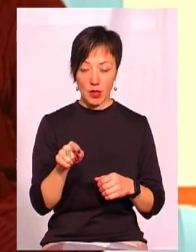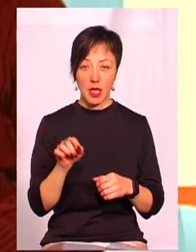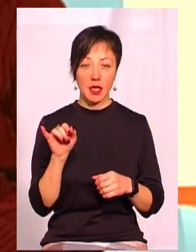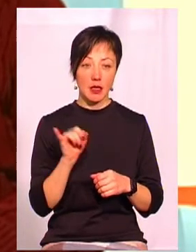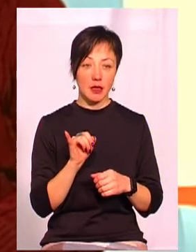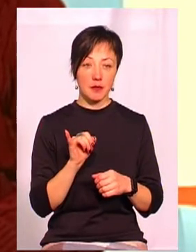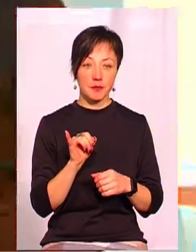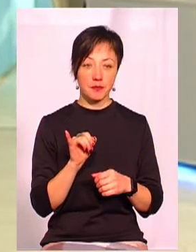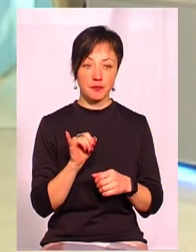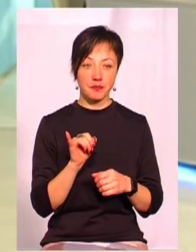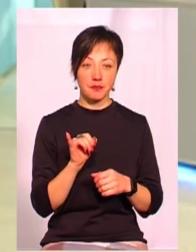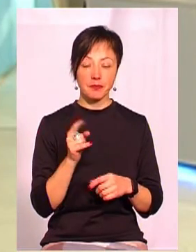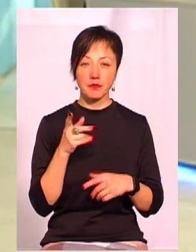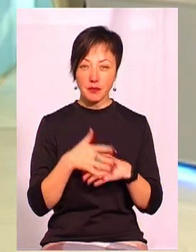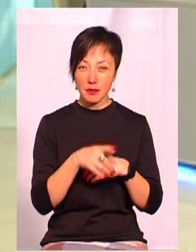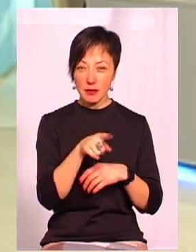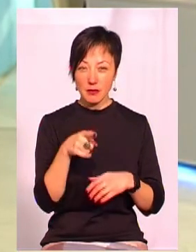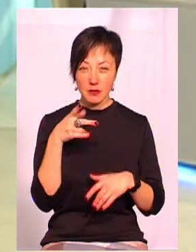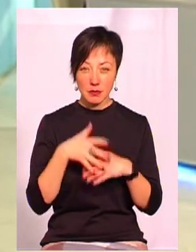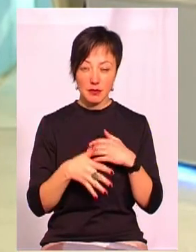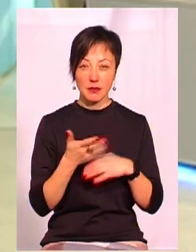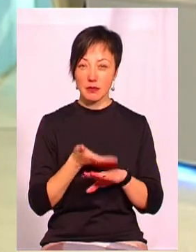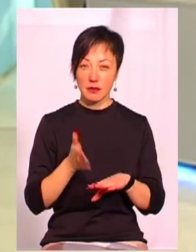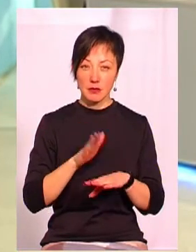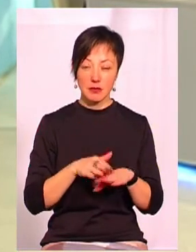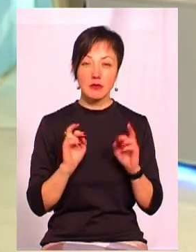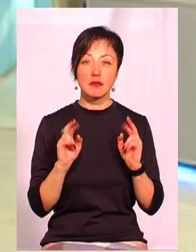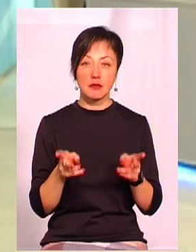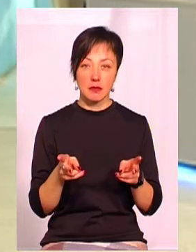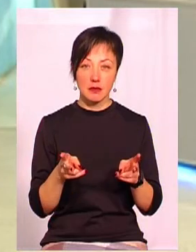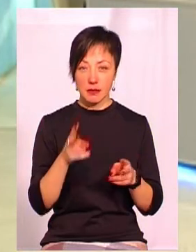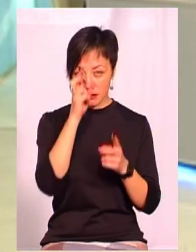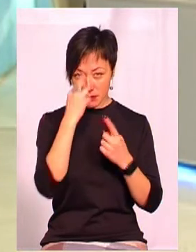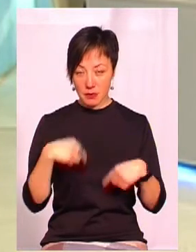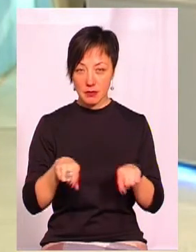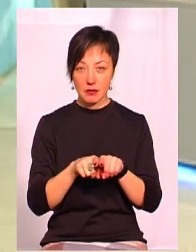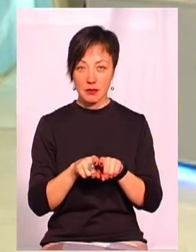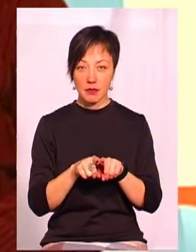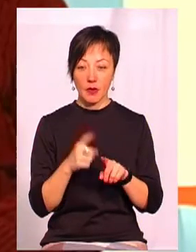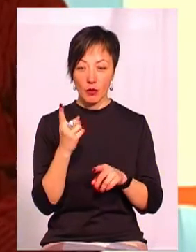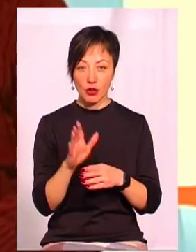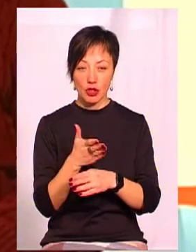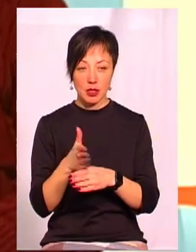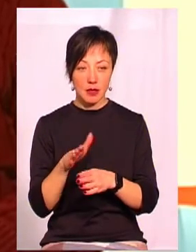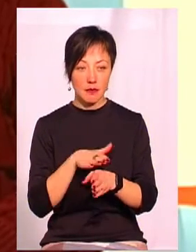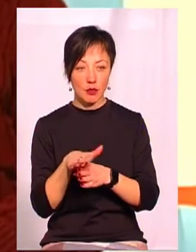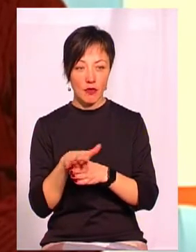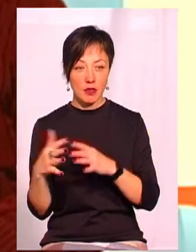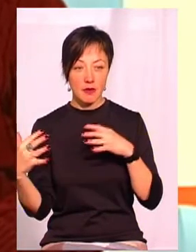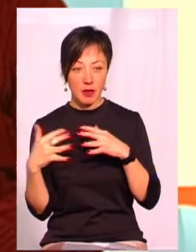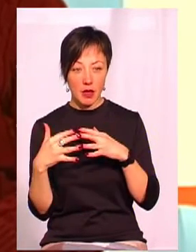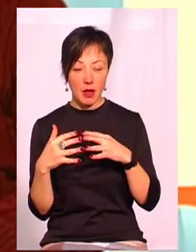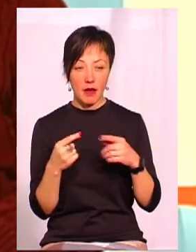І розумієте, їм важко зрозуміти, яким чином в країні, да, в одній її частині відбувається